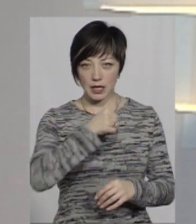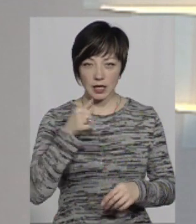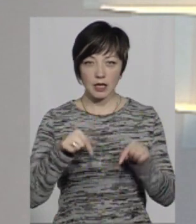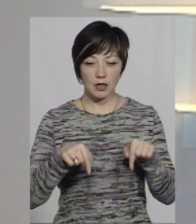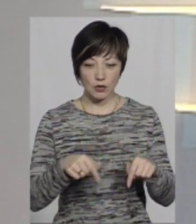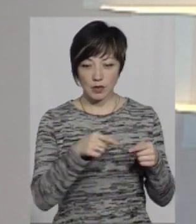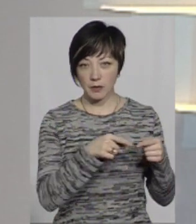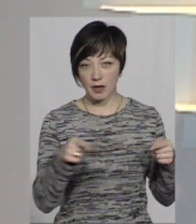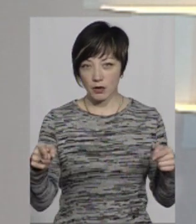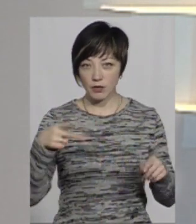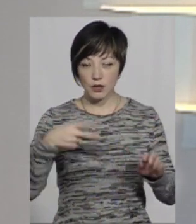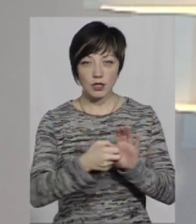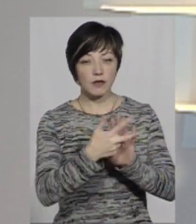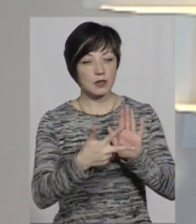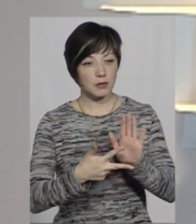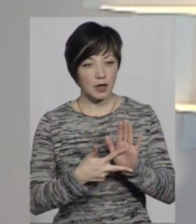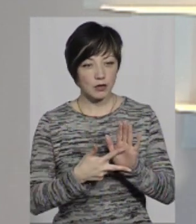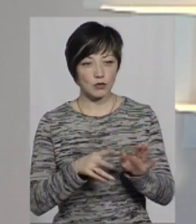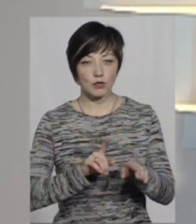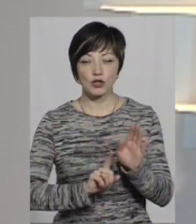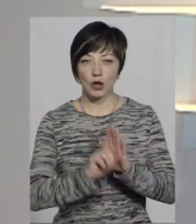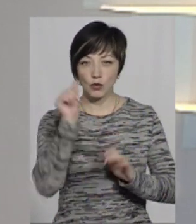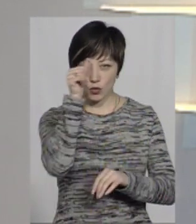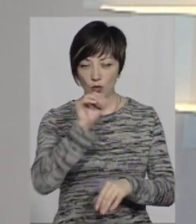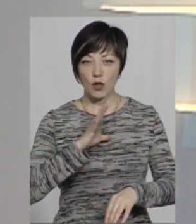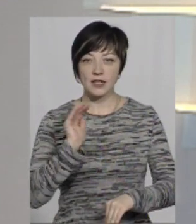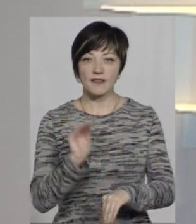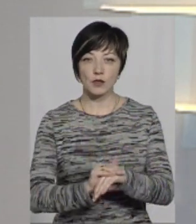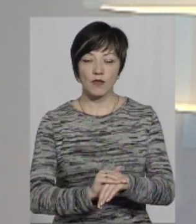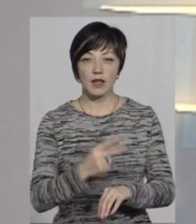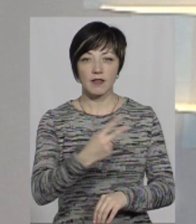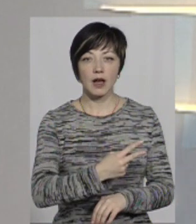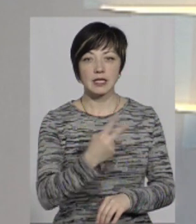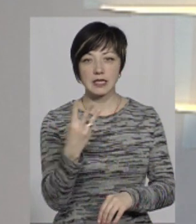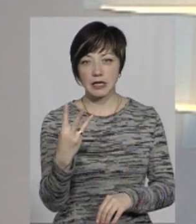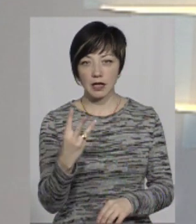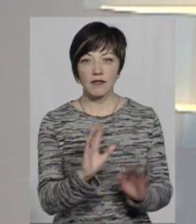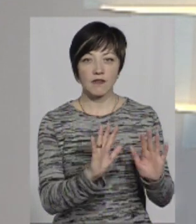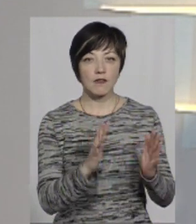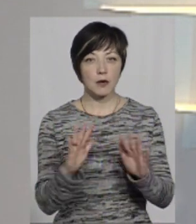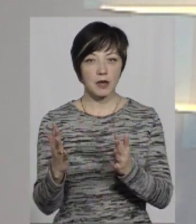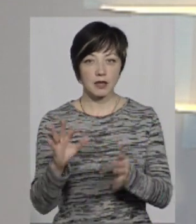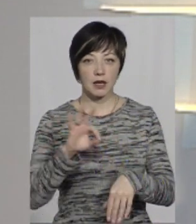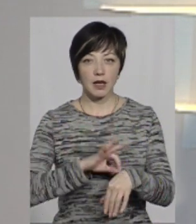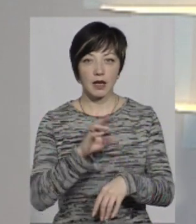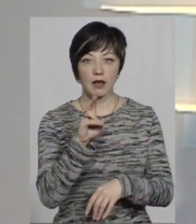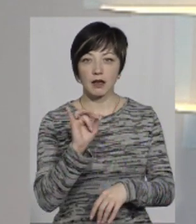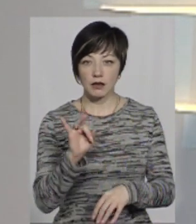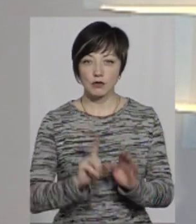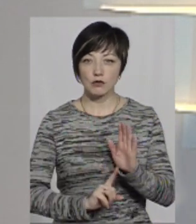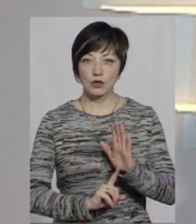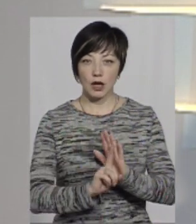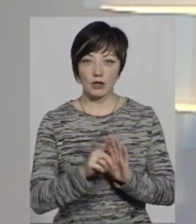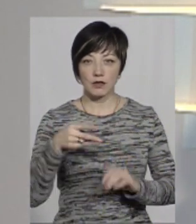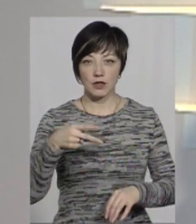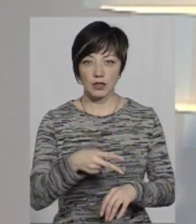На цю пору у 2018-му від початку року було зафіксовано 23 випадки кору. З